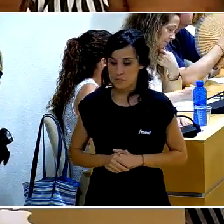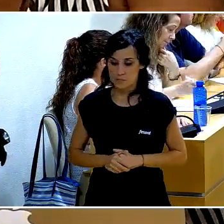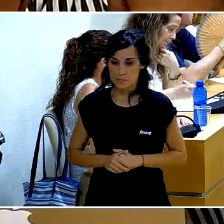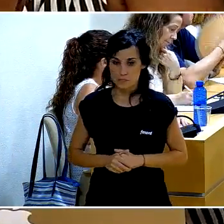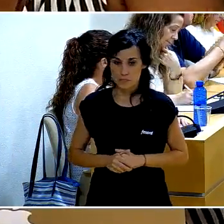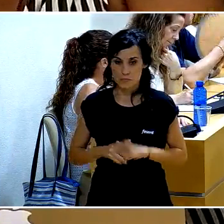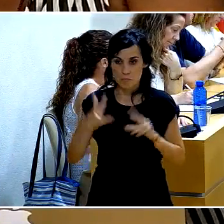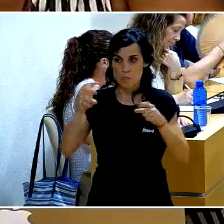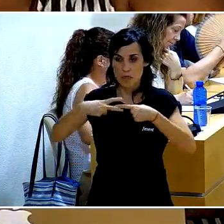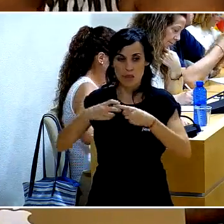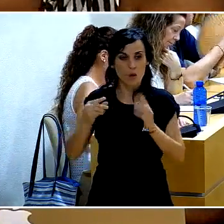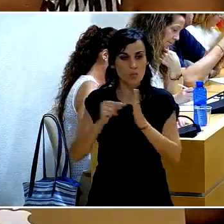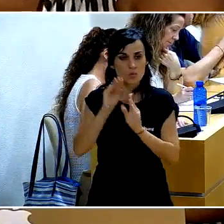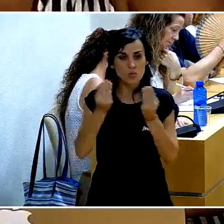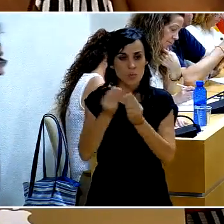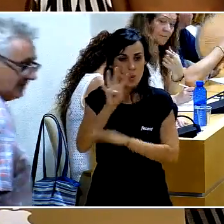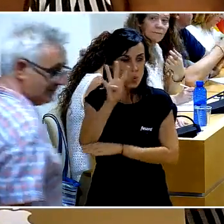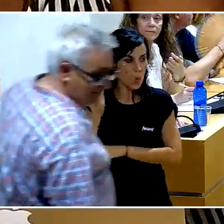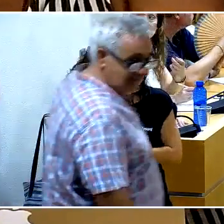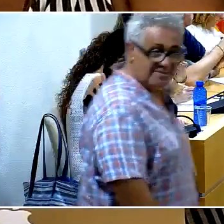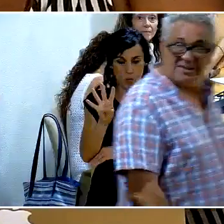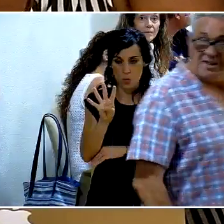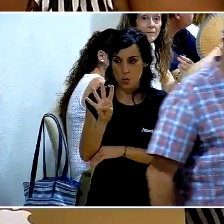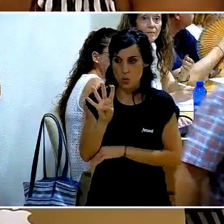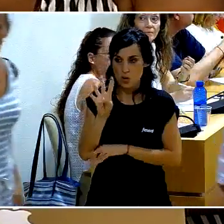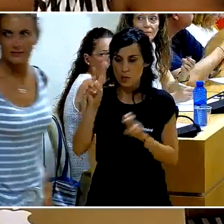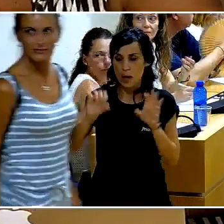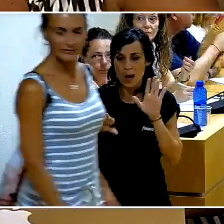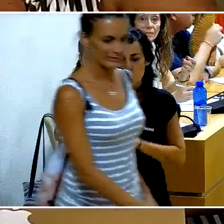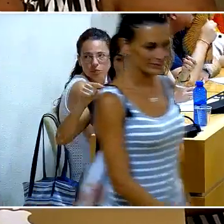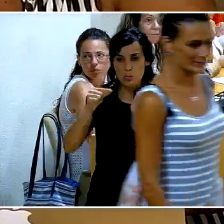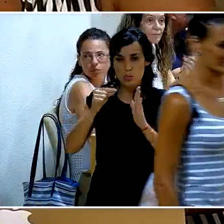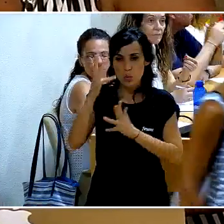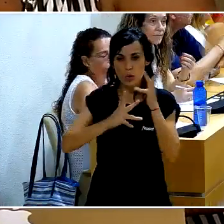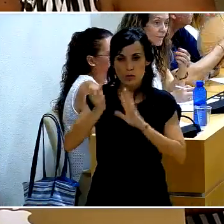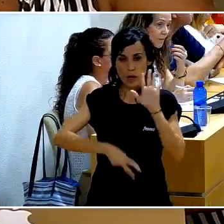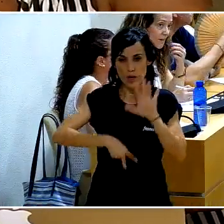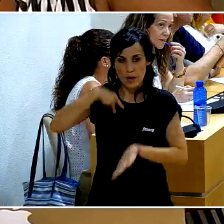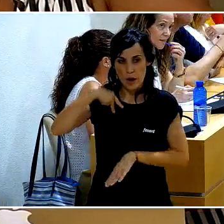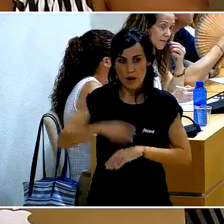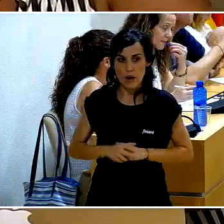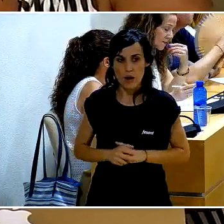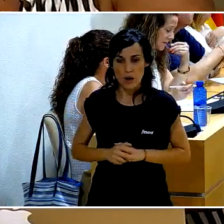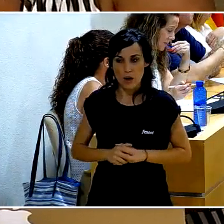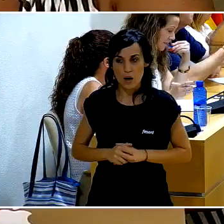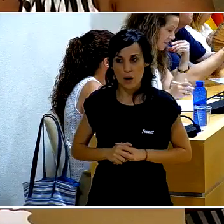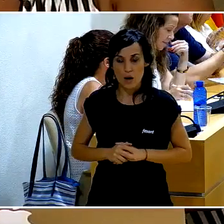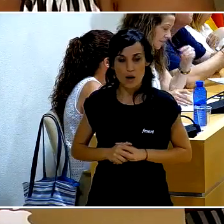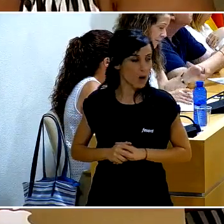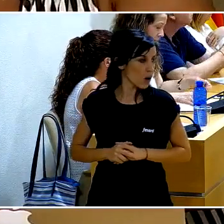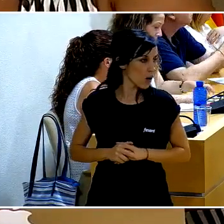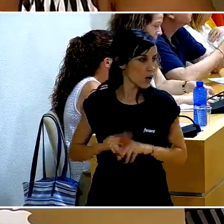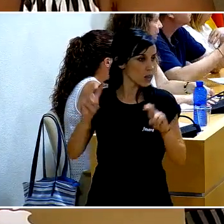d'Hisenda. El punt número 4, que era l'aprovació del compte general, encara està el compte